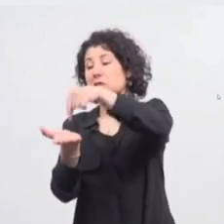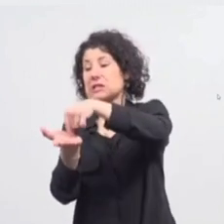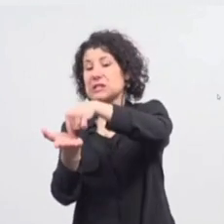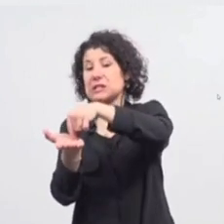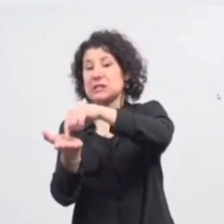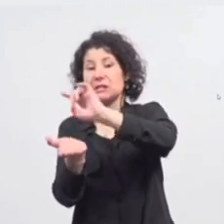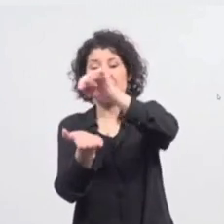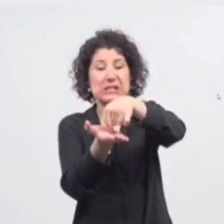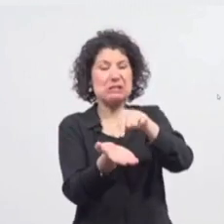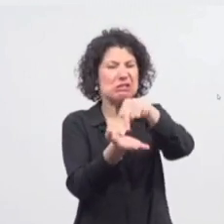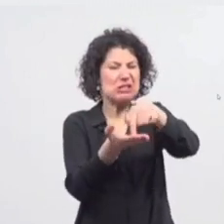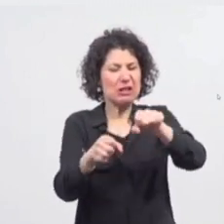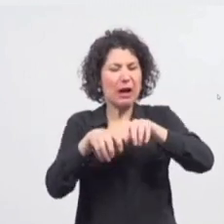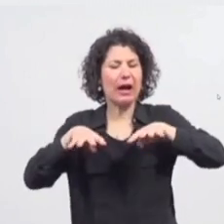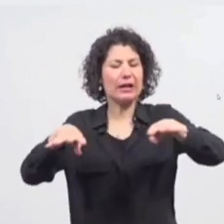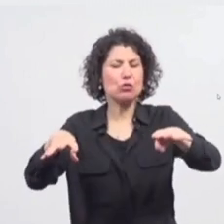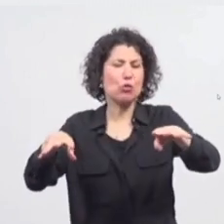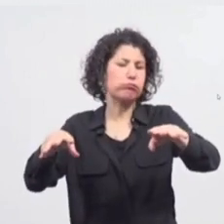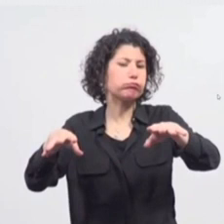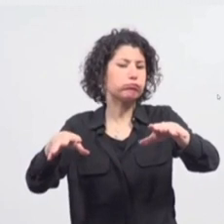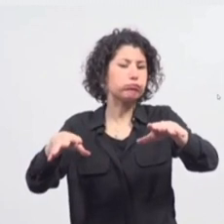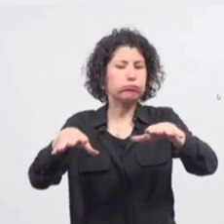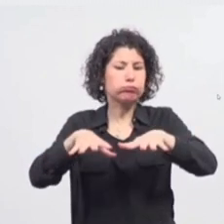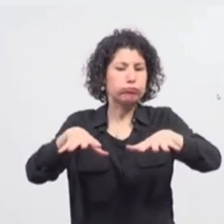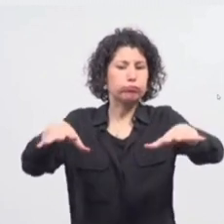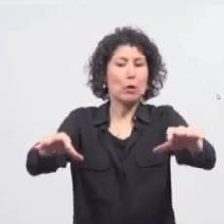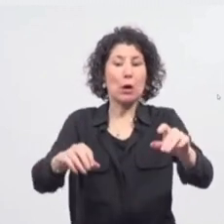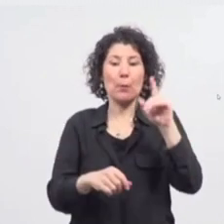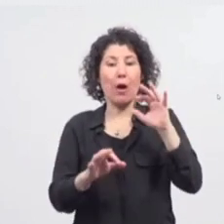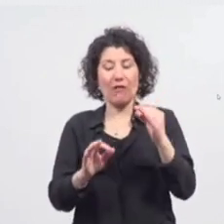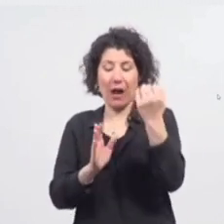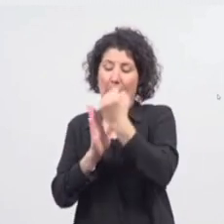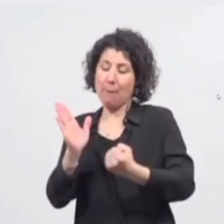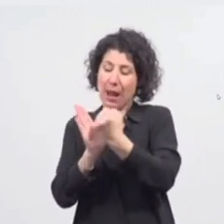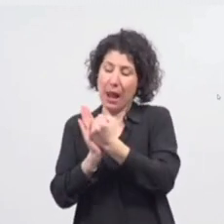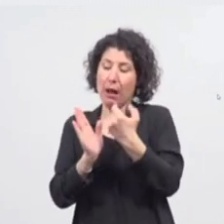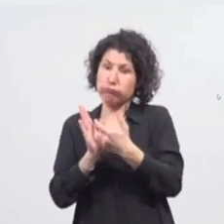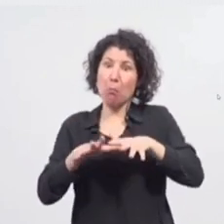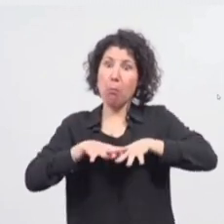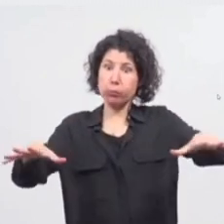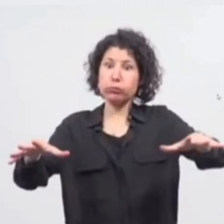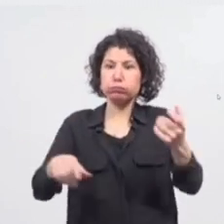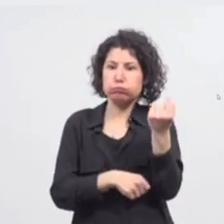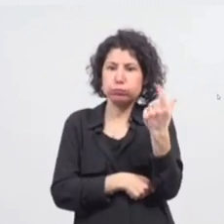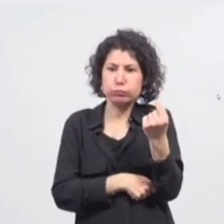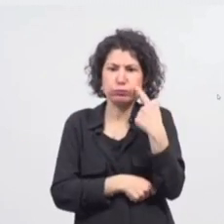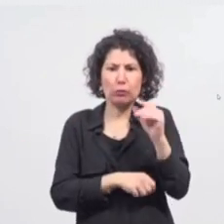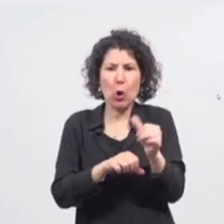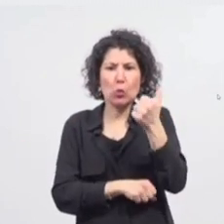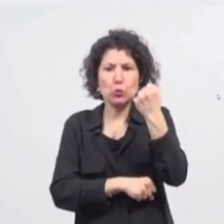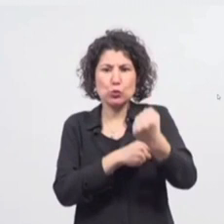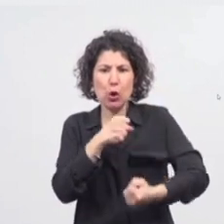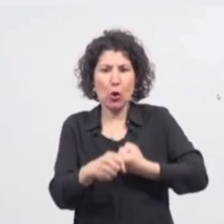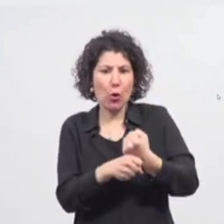la diversité des sites sélectionnés, la rapide croissance du label démontre son succès. Après 11 ans, 48 sites